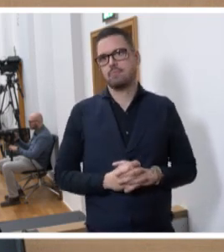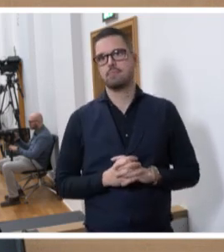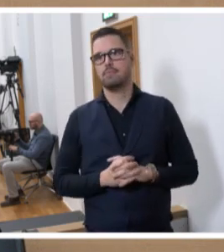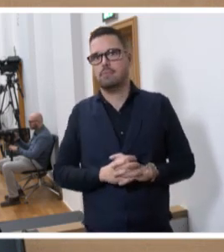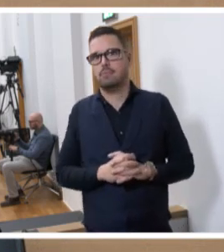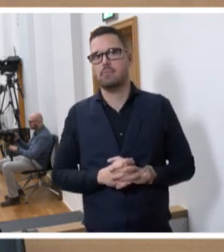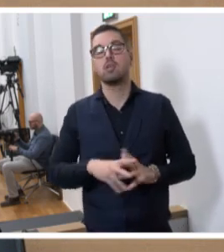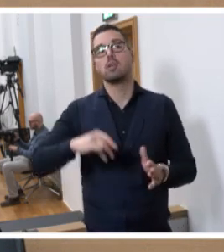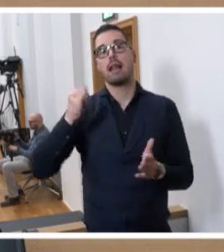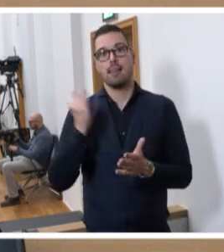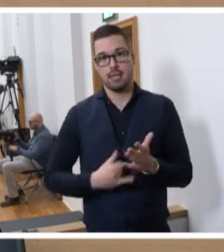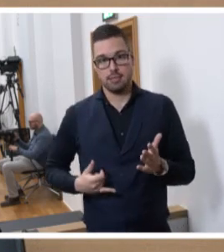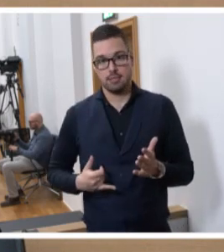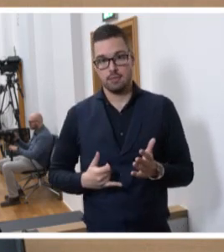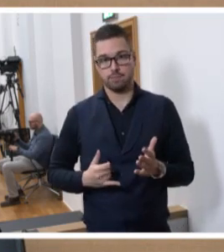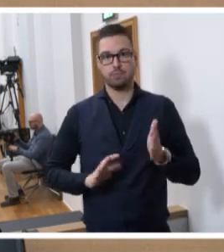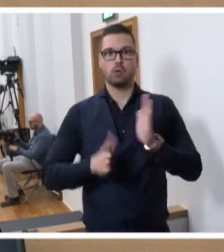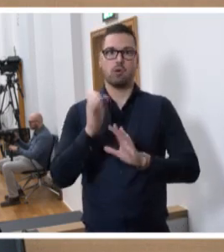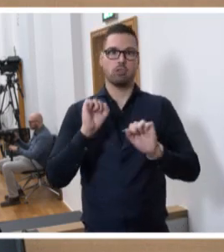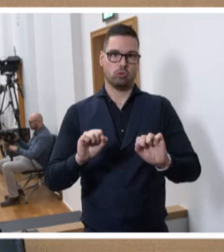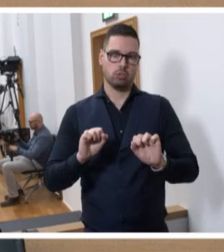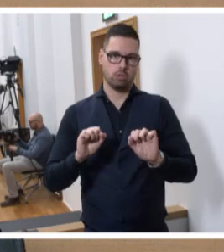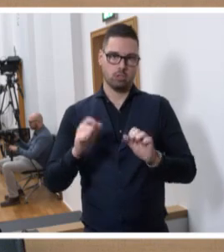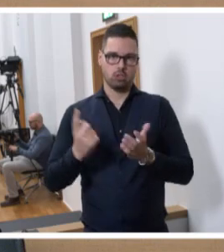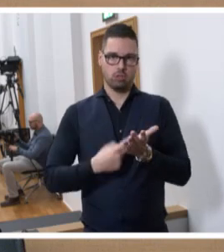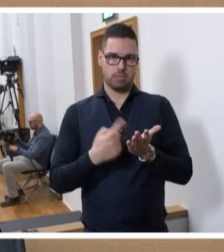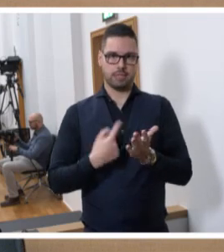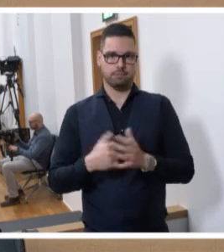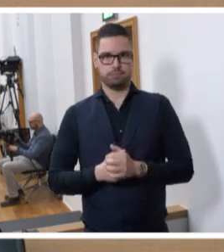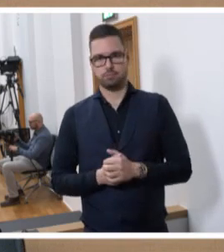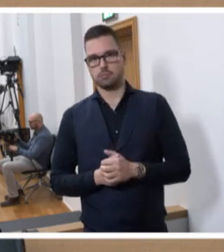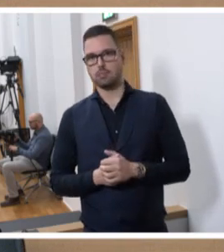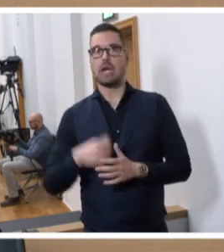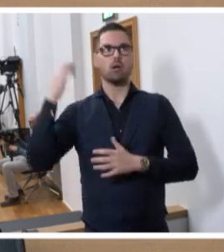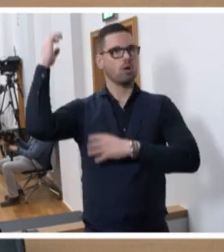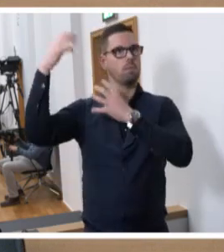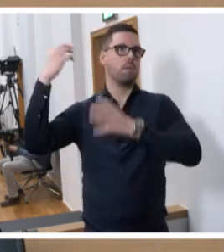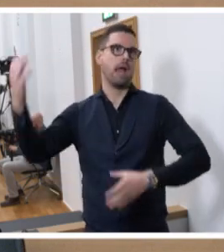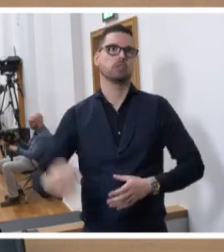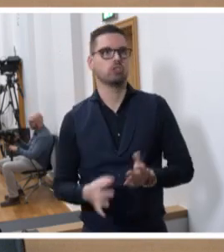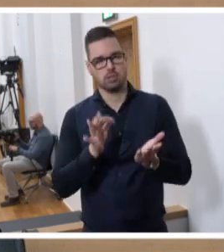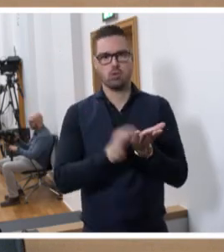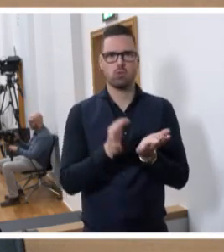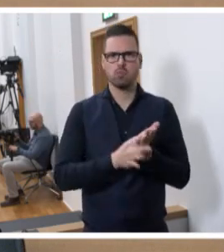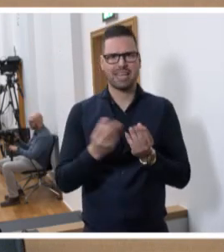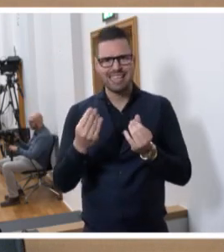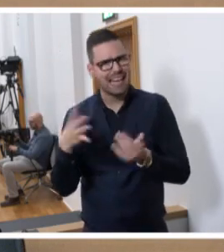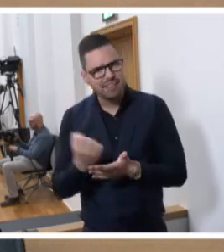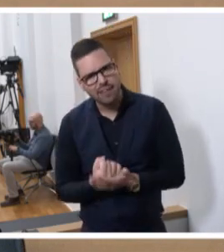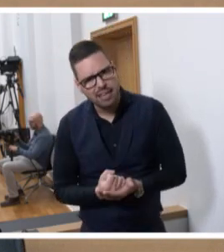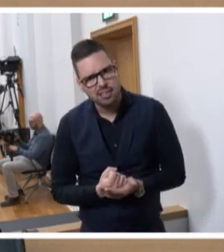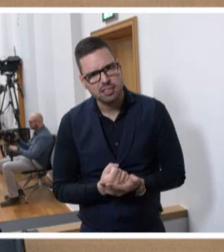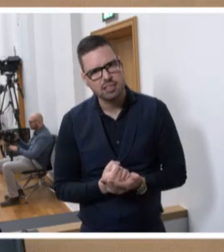und zu guter Letzt Feuerschutzsteuer ja es ist ja auch so ein Märchen wir nehmen ja den Kommunen kein Geld weg